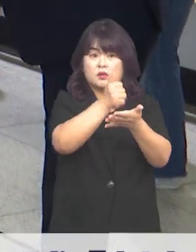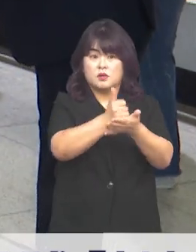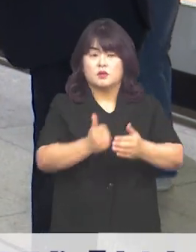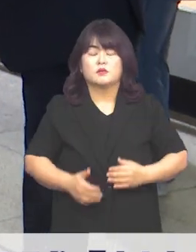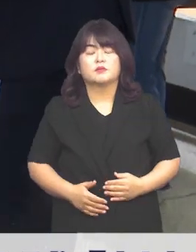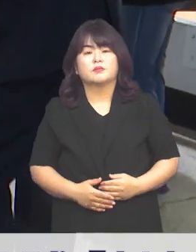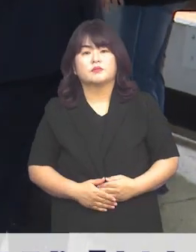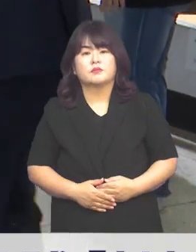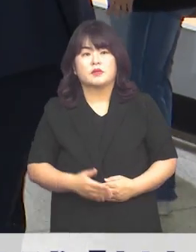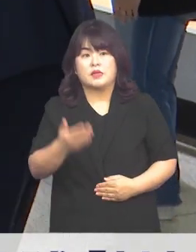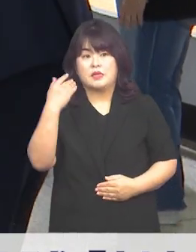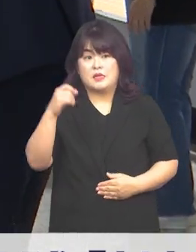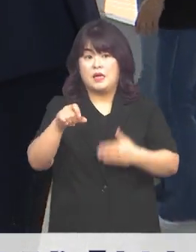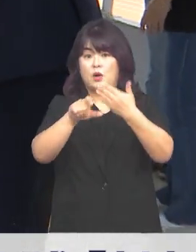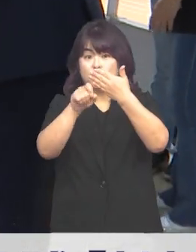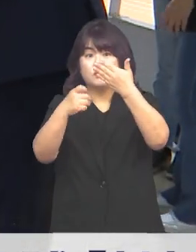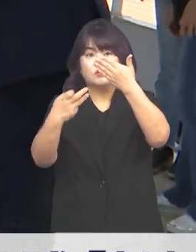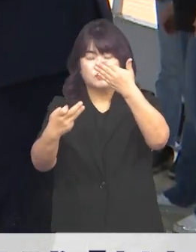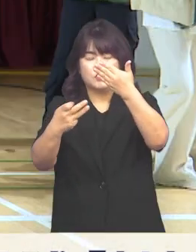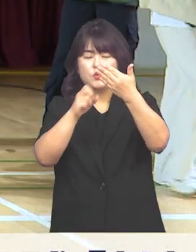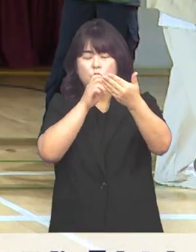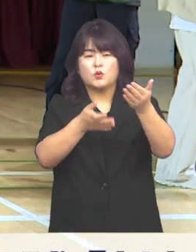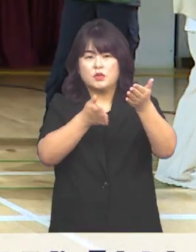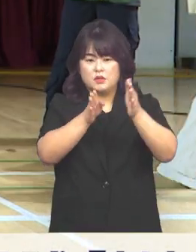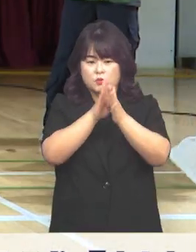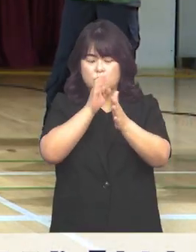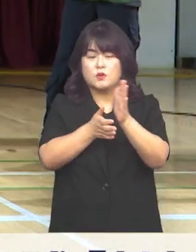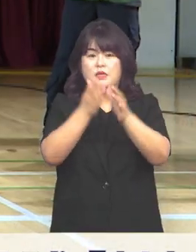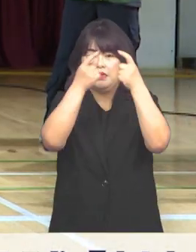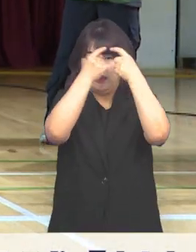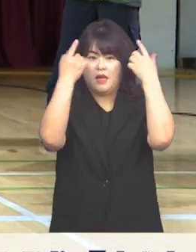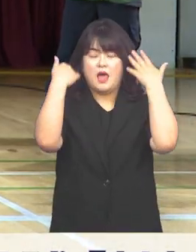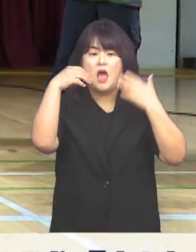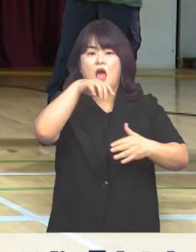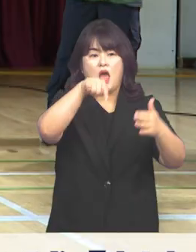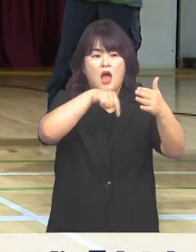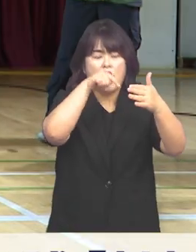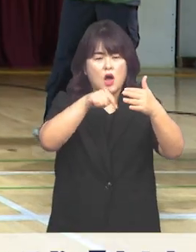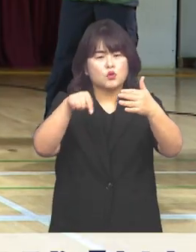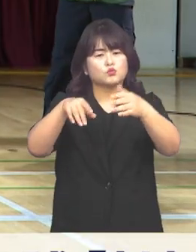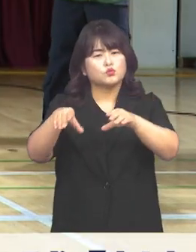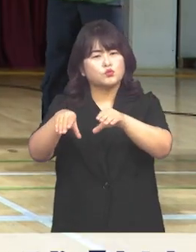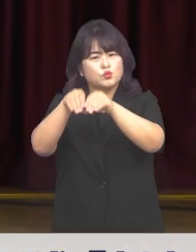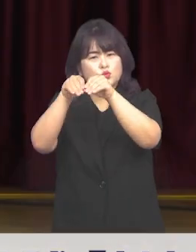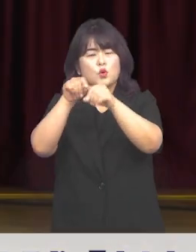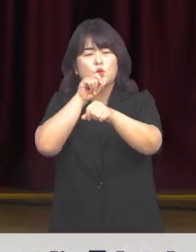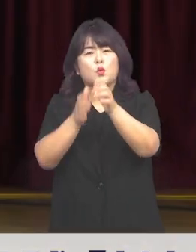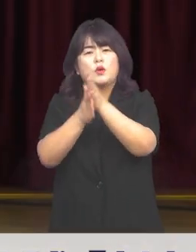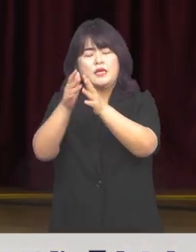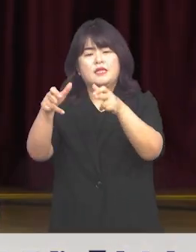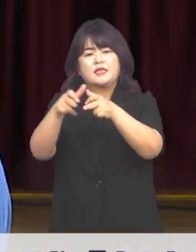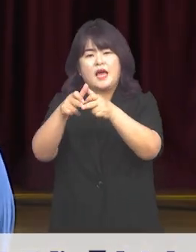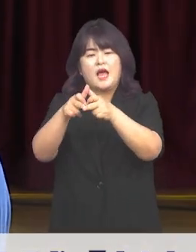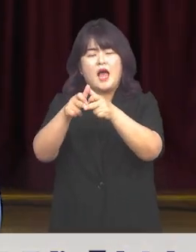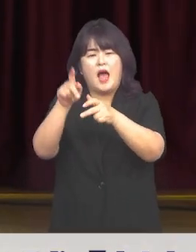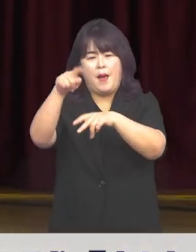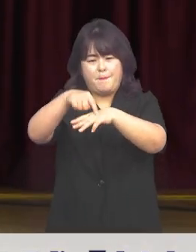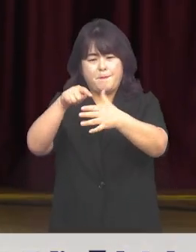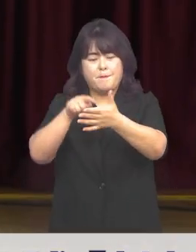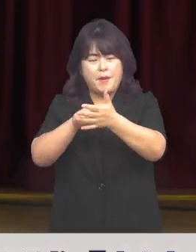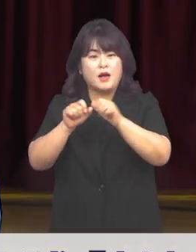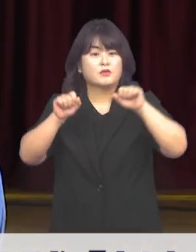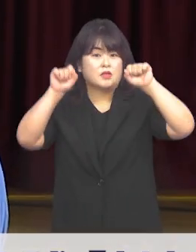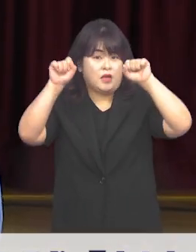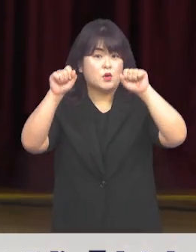이상일 용인특례시장은 지난 13일 용인대학교 종합체육관에서 열린 2025년 용인시 장애인 가족